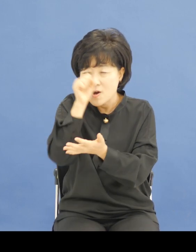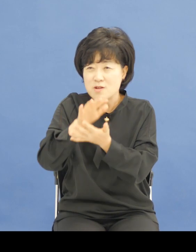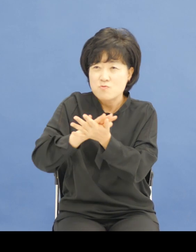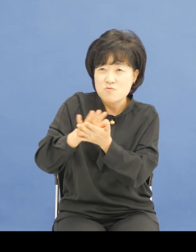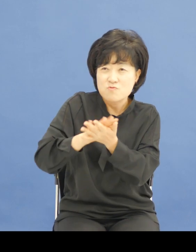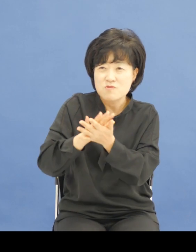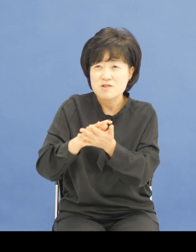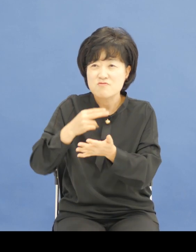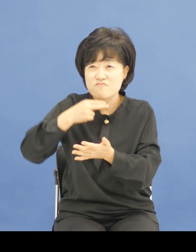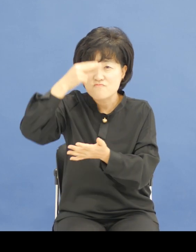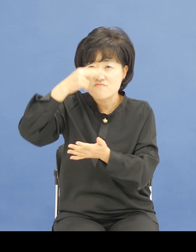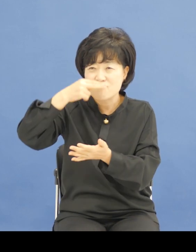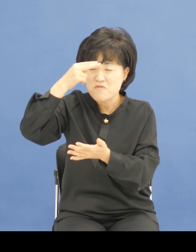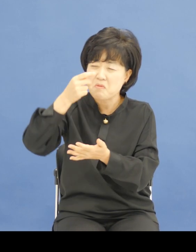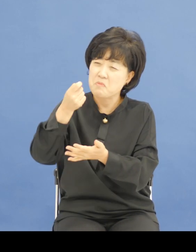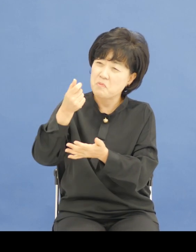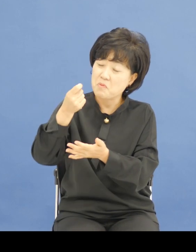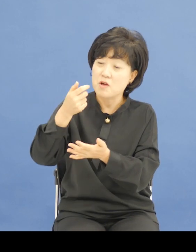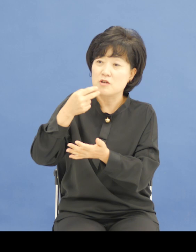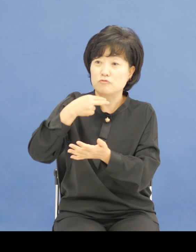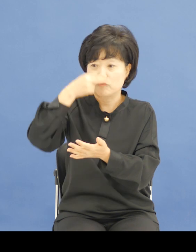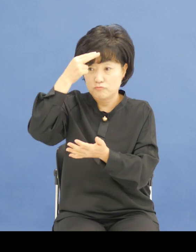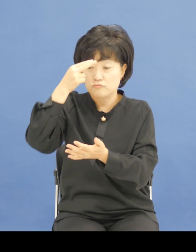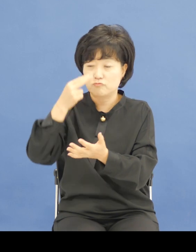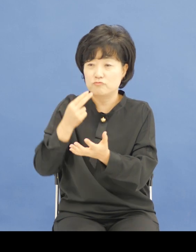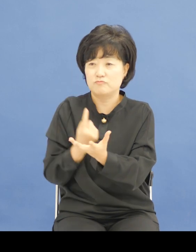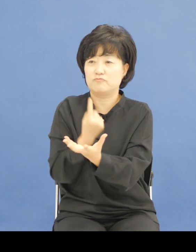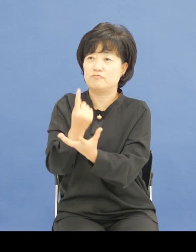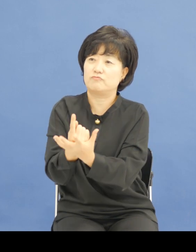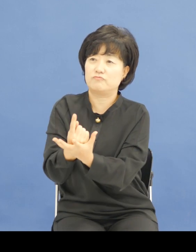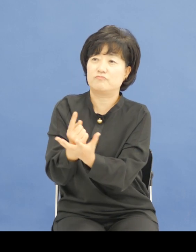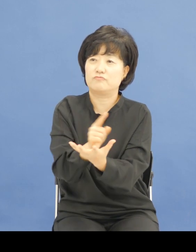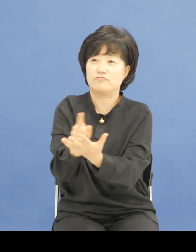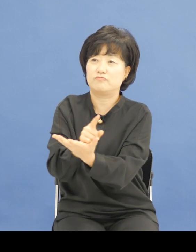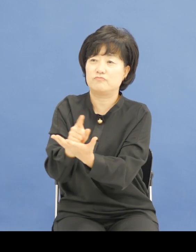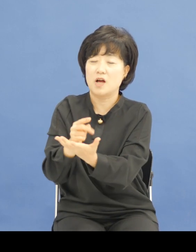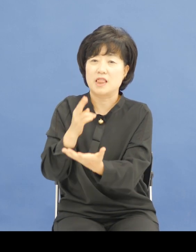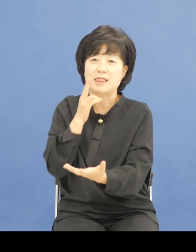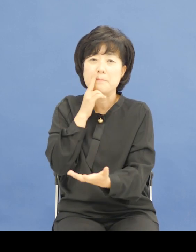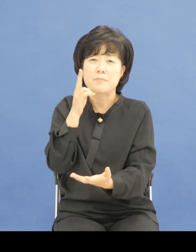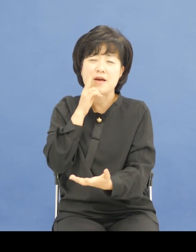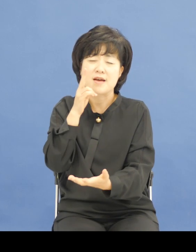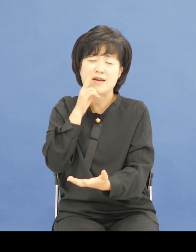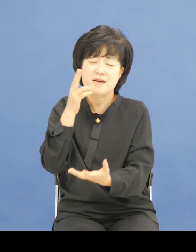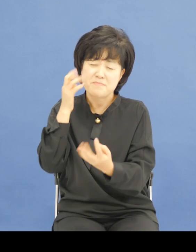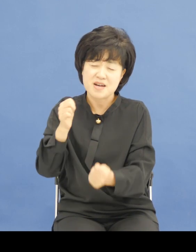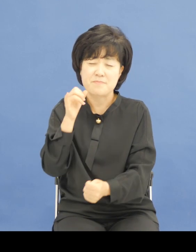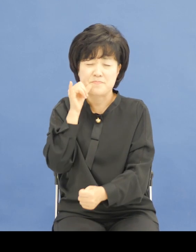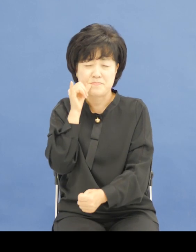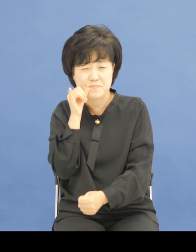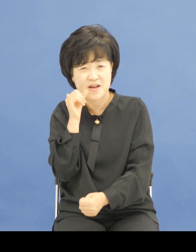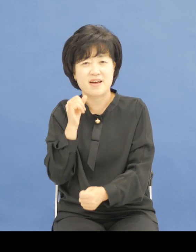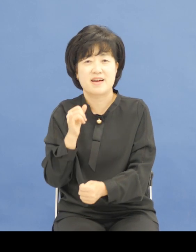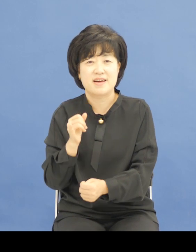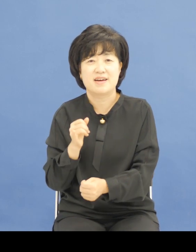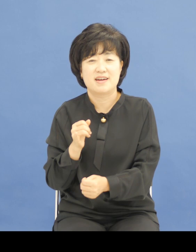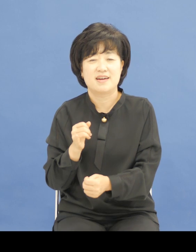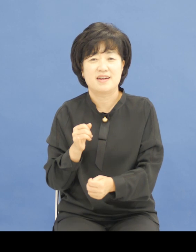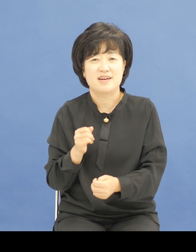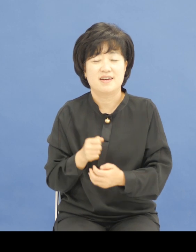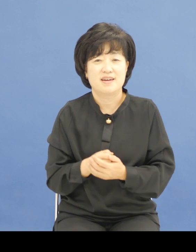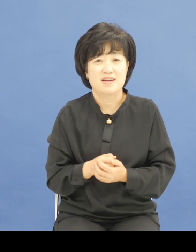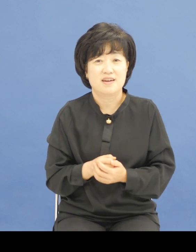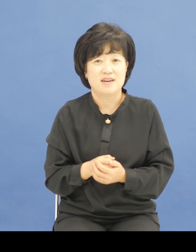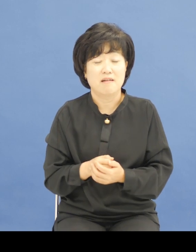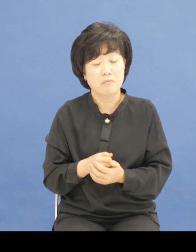뭐 술은 잘 못 먹어도 그 분위기는 좋아하고. 네네. 담배도 뭐 굉장히 많이 폈고. 네.